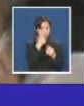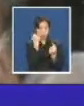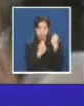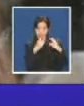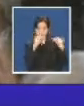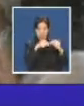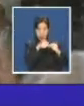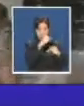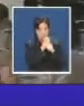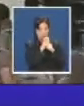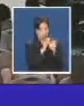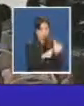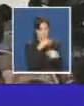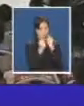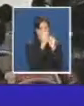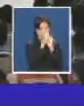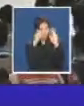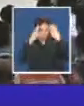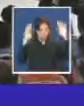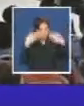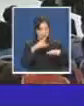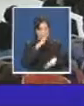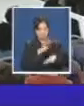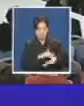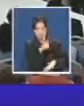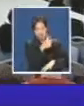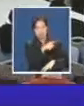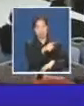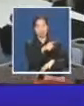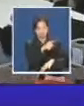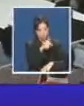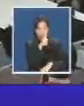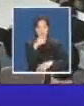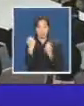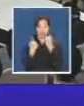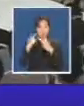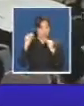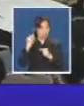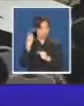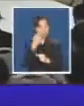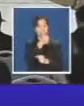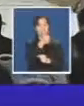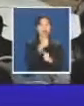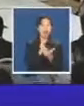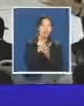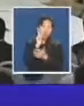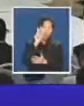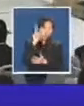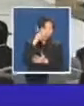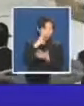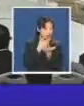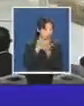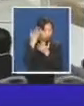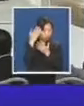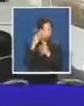นะครับที่มีประสบการณ์มากกว่า 3ปีนะครับสามารถเป็นเจ้าของรถแท็กซี่ใหม่นะครับโดยผ่อนนะครับเงินดาวน์ต่ำสุด 5เปอร์เซ็นต์